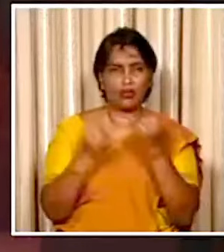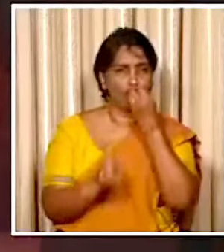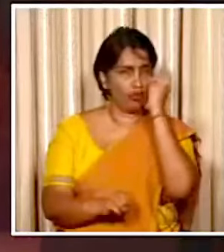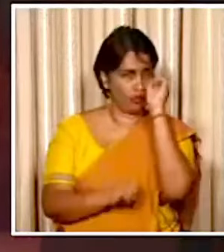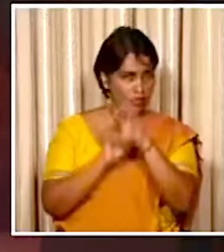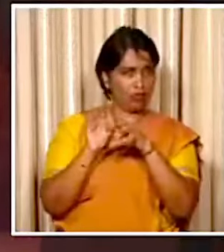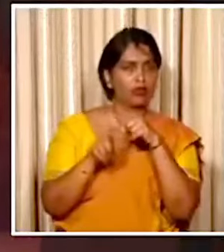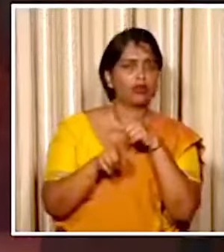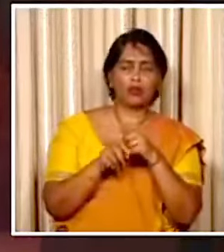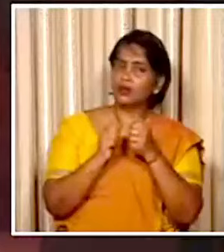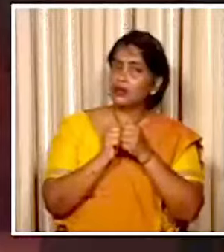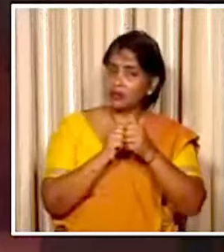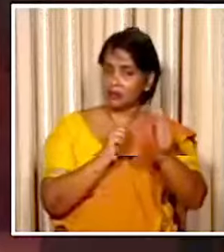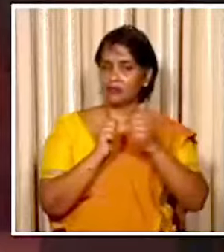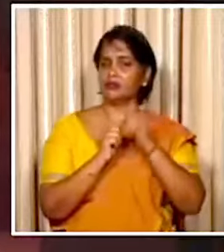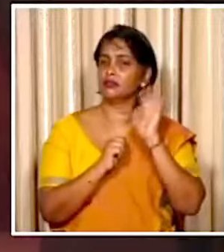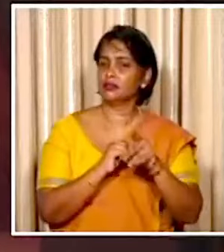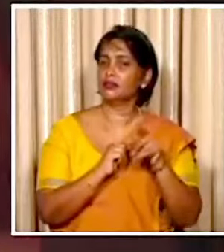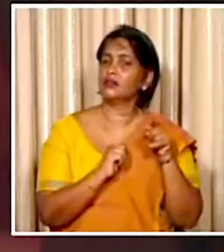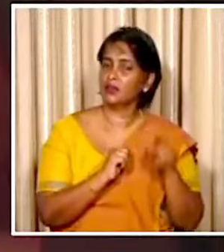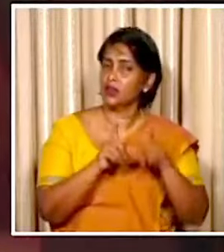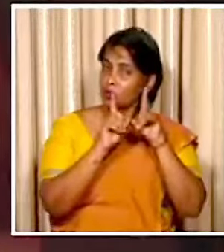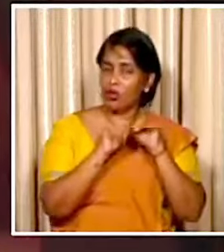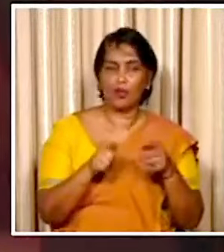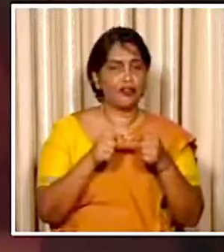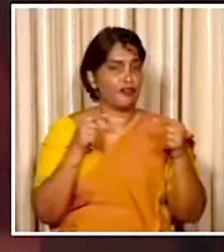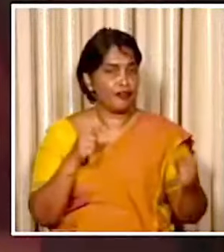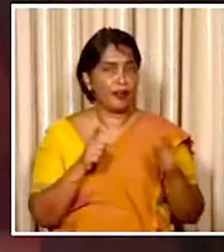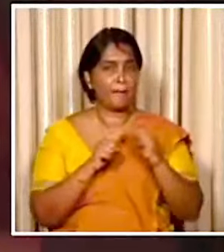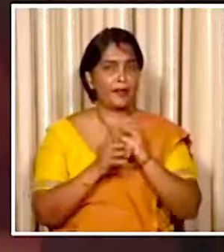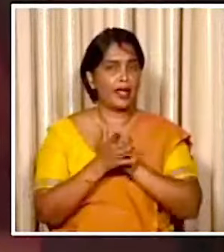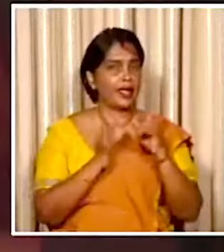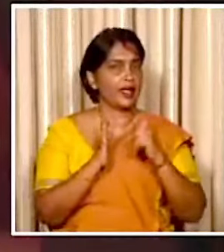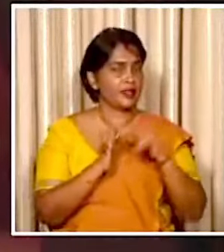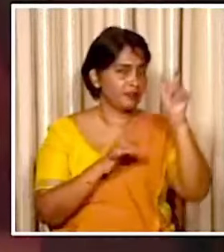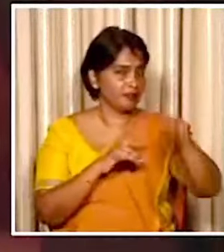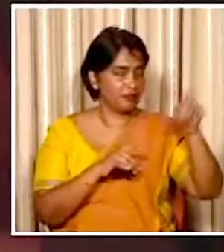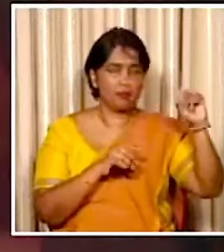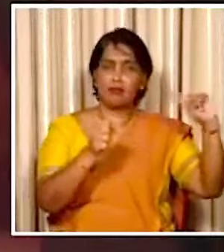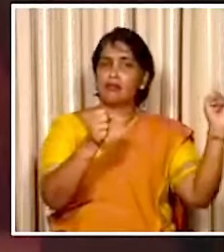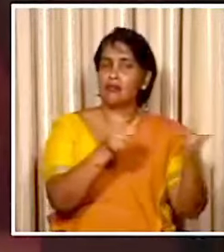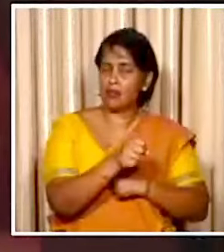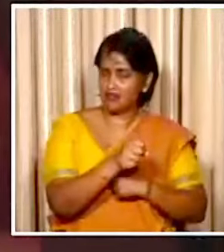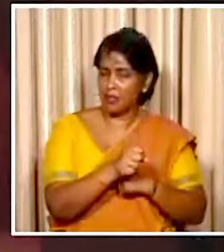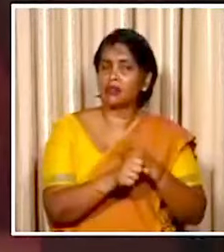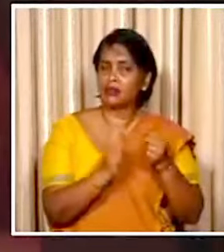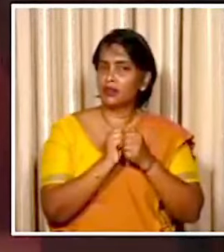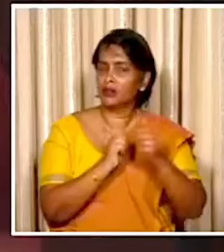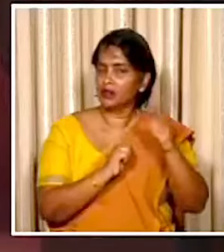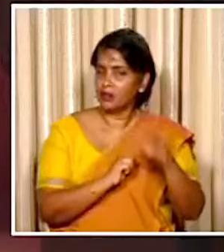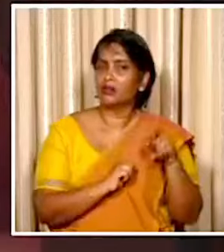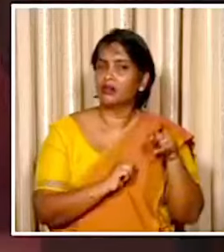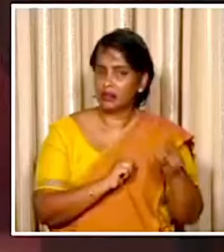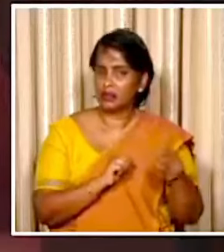කවන්නට කටයුතු කරන්න හදනකොට ඒවට විරුද්ධ වෙන PHI ලව මරලා දාන්නට කටයුතු කරන